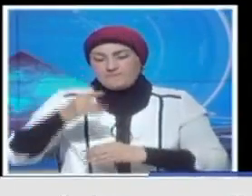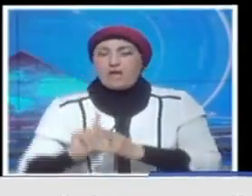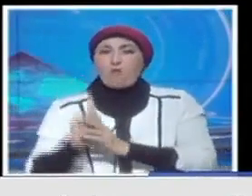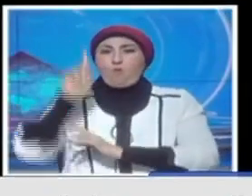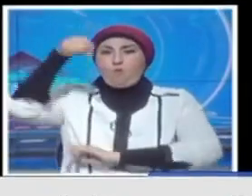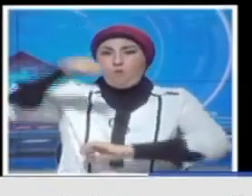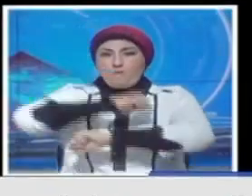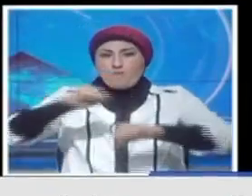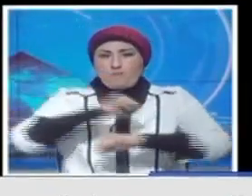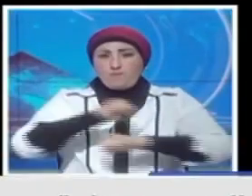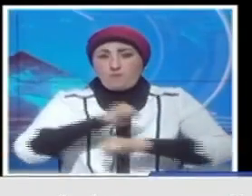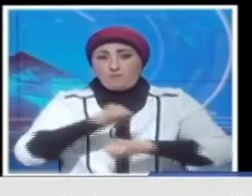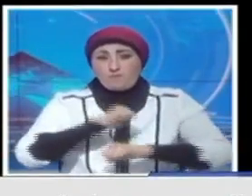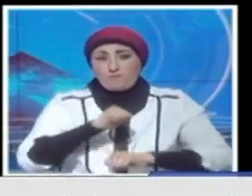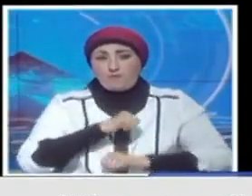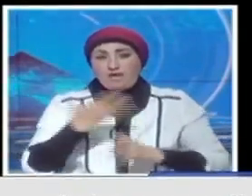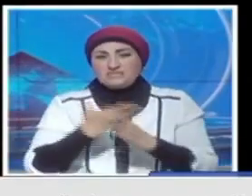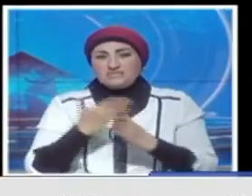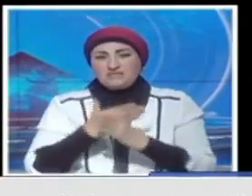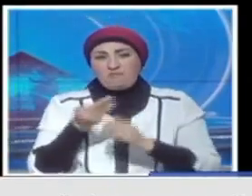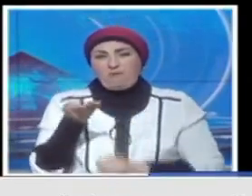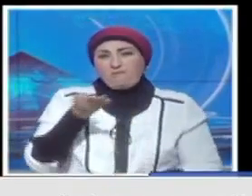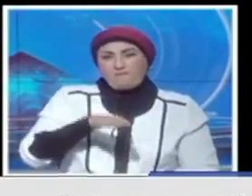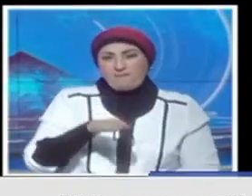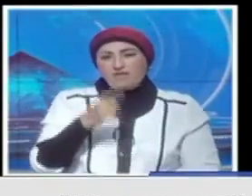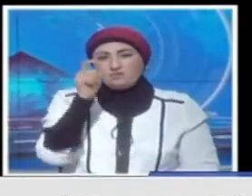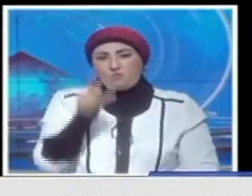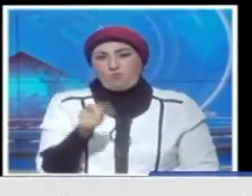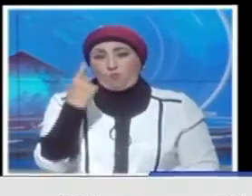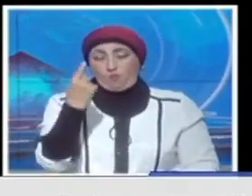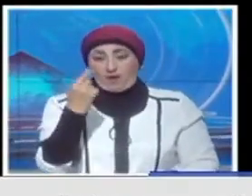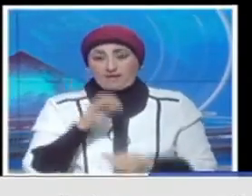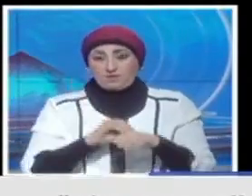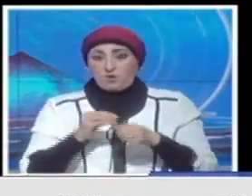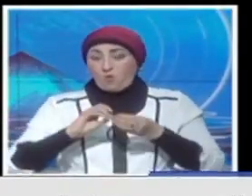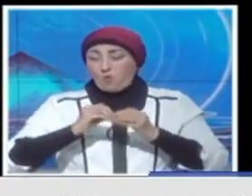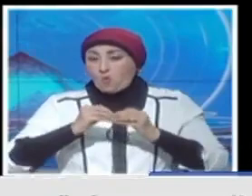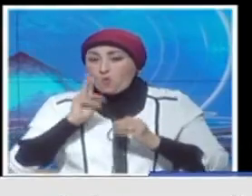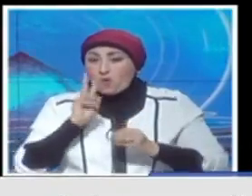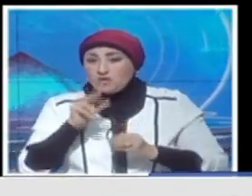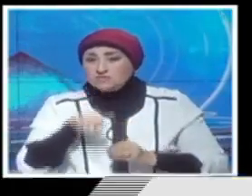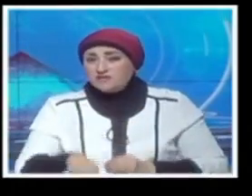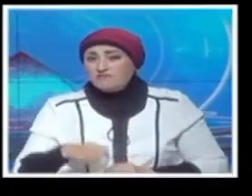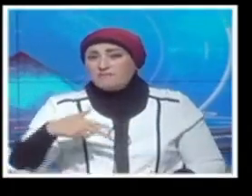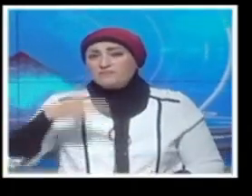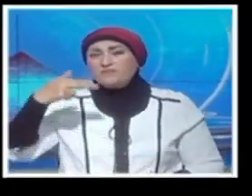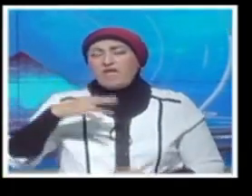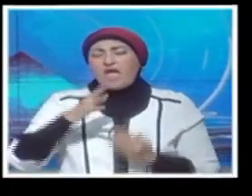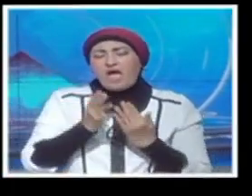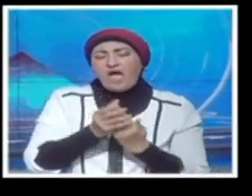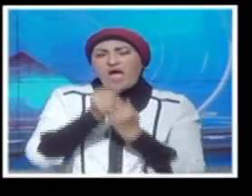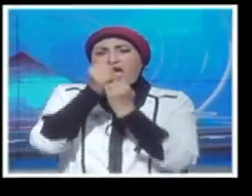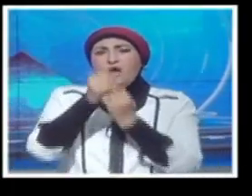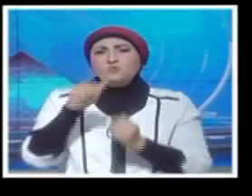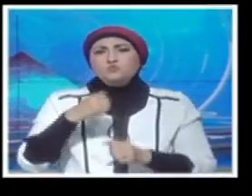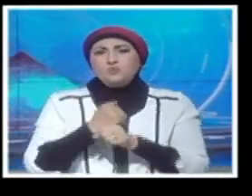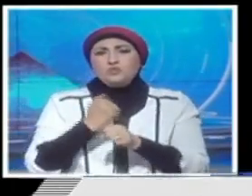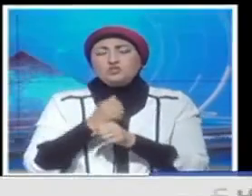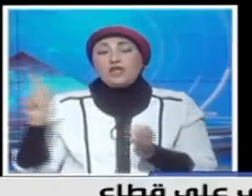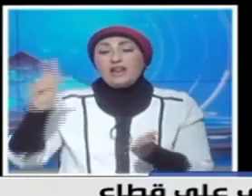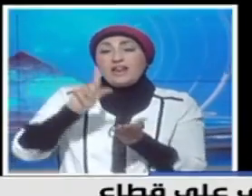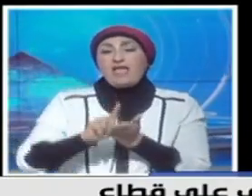صاروخية أطلقت من القطاع وأسفرت عن مقتل شخص واحد. ووصفت وكالة غوث وتشغيل